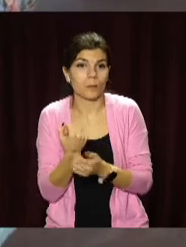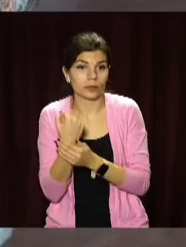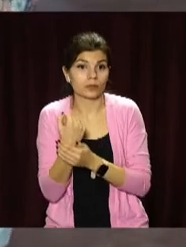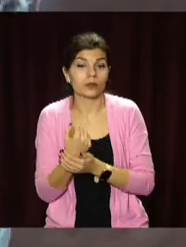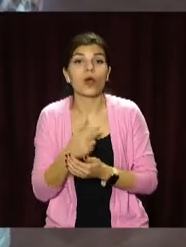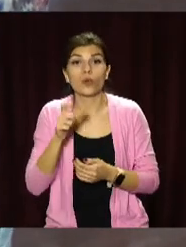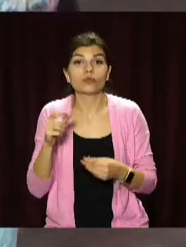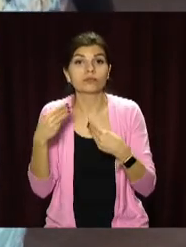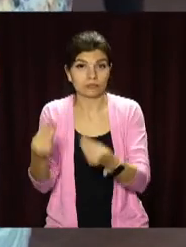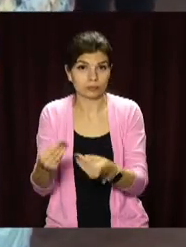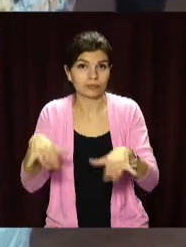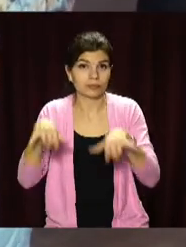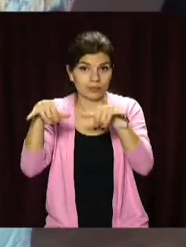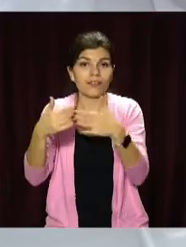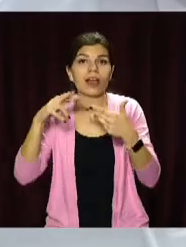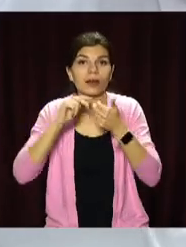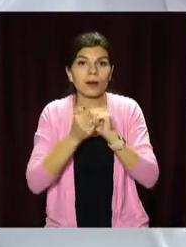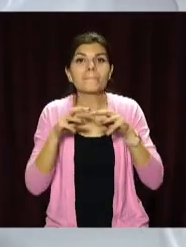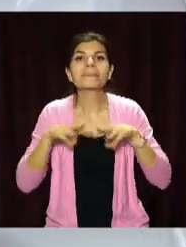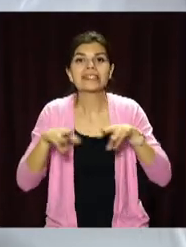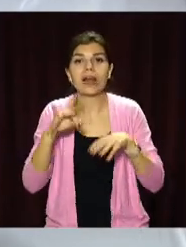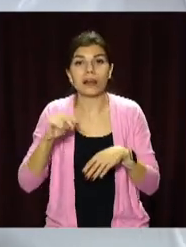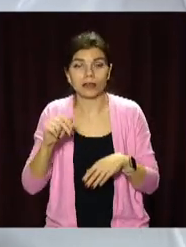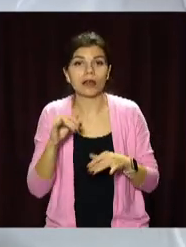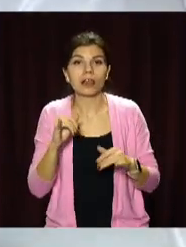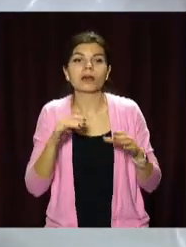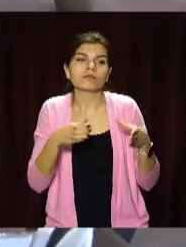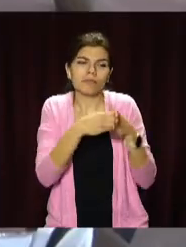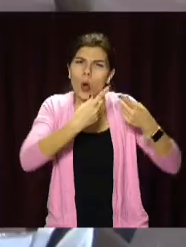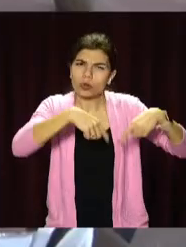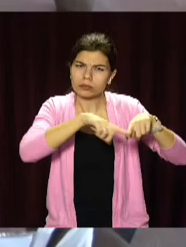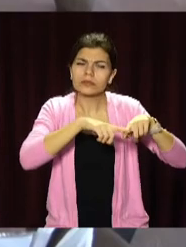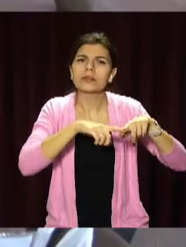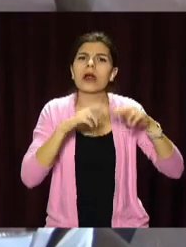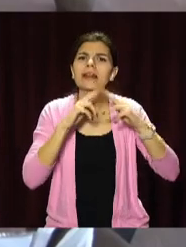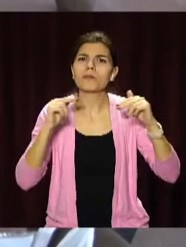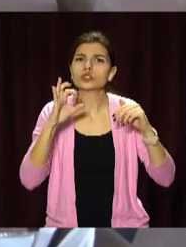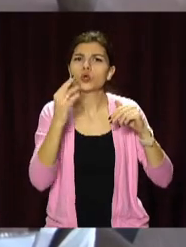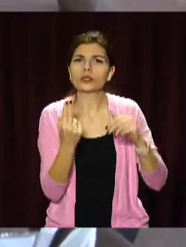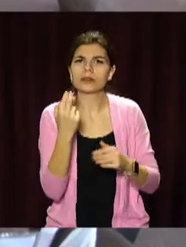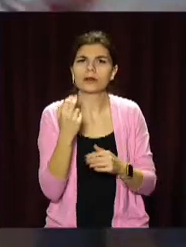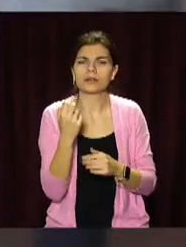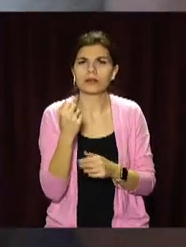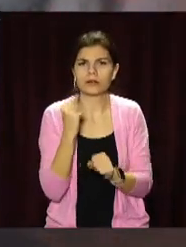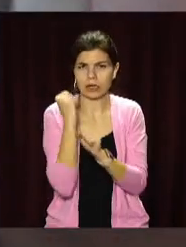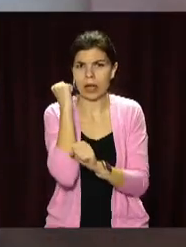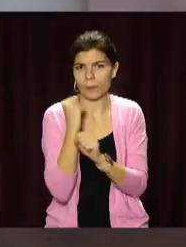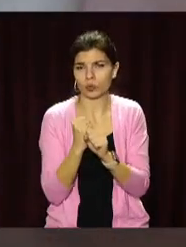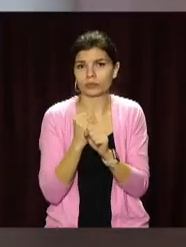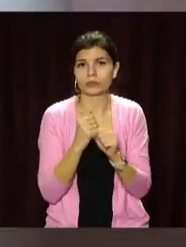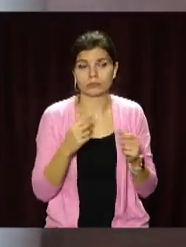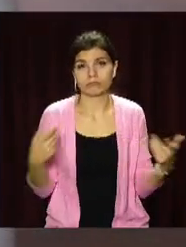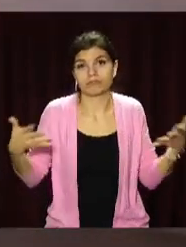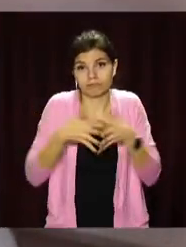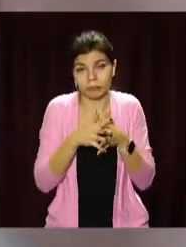отримали гуманітарну допомогу від Кам'янської міськради та благодійної організації «Дніпровська спілка соцпрацівників». Марія Требушенко,